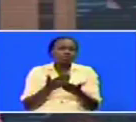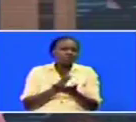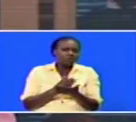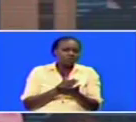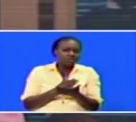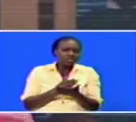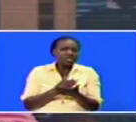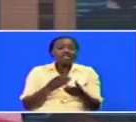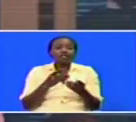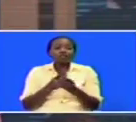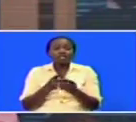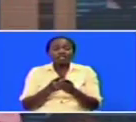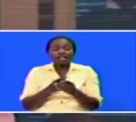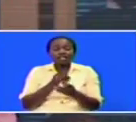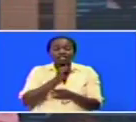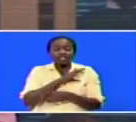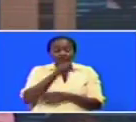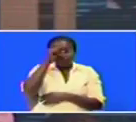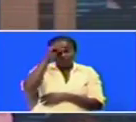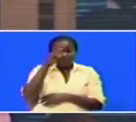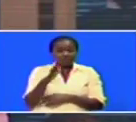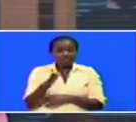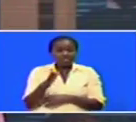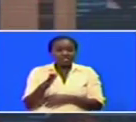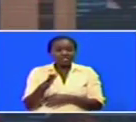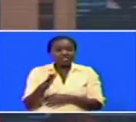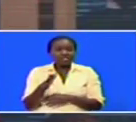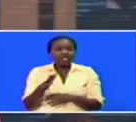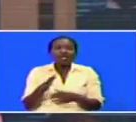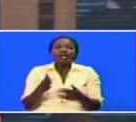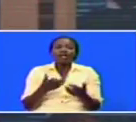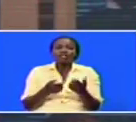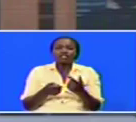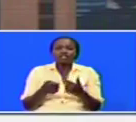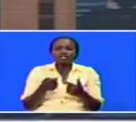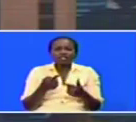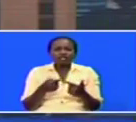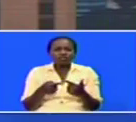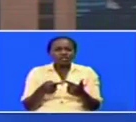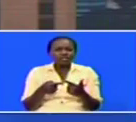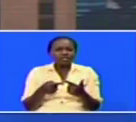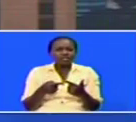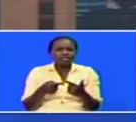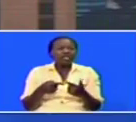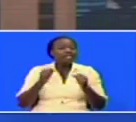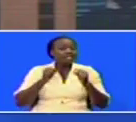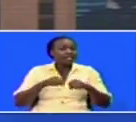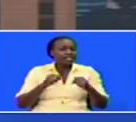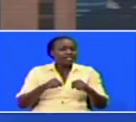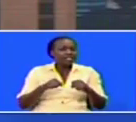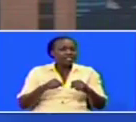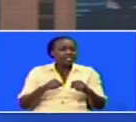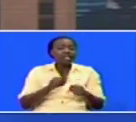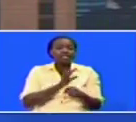na baraza la magavana inaitwa recognition agreement. Hii wamekubaliana kuwa baraza